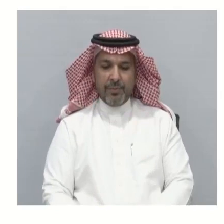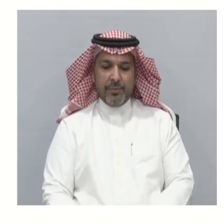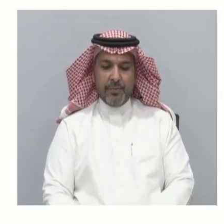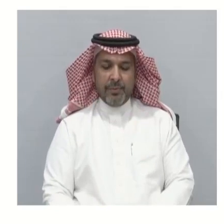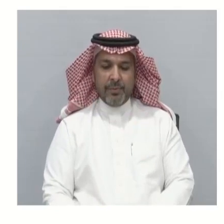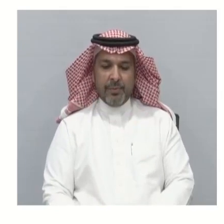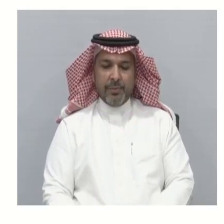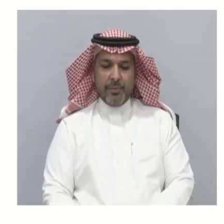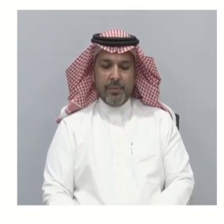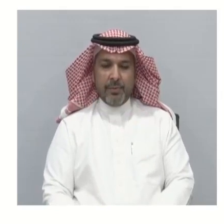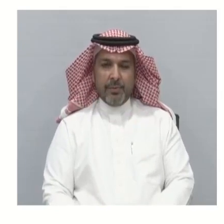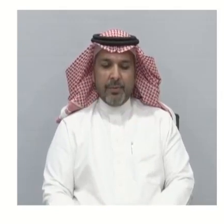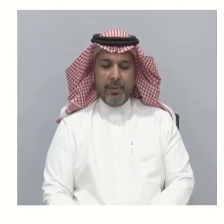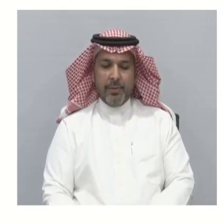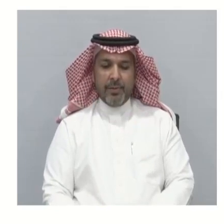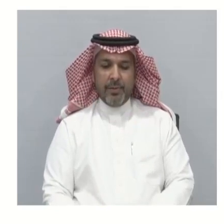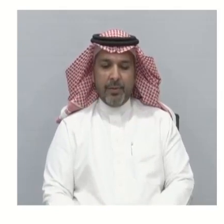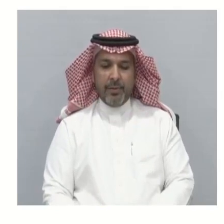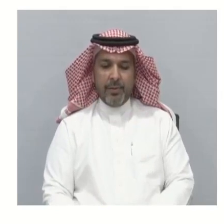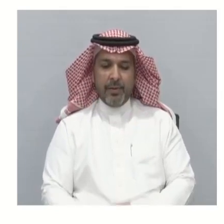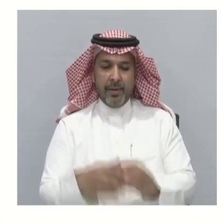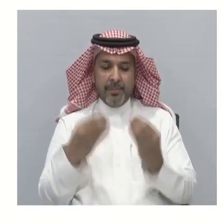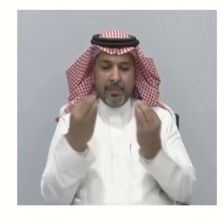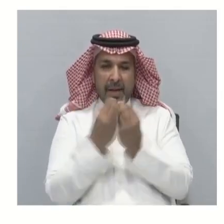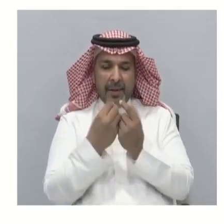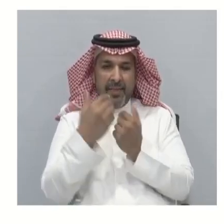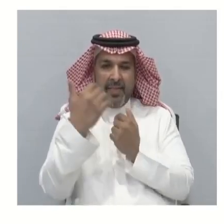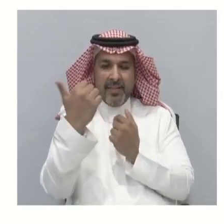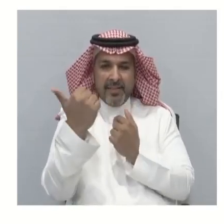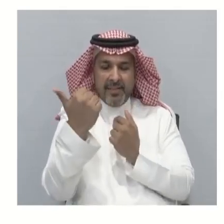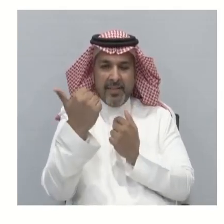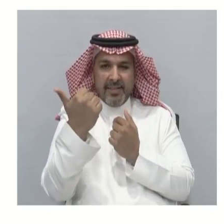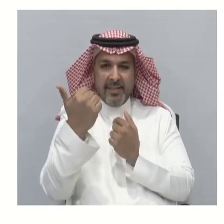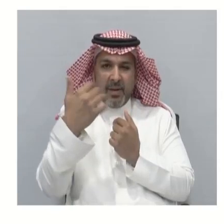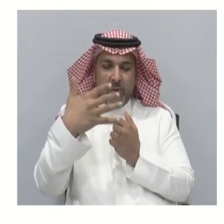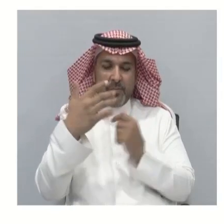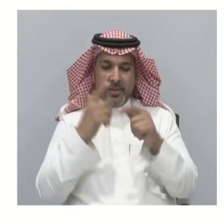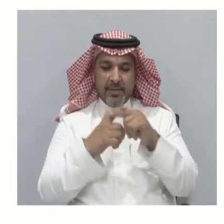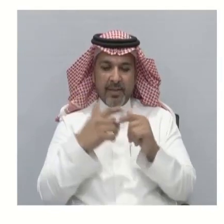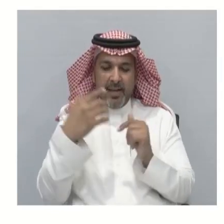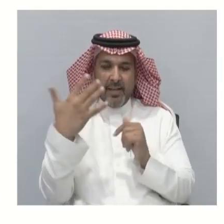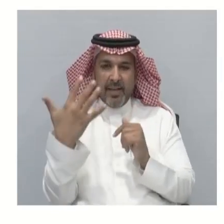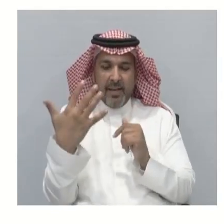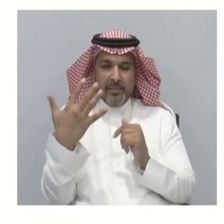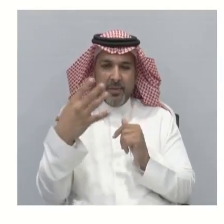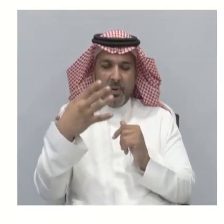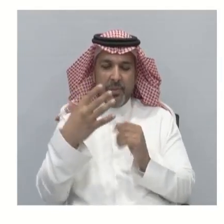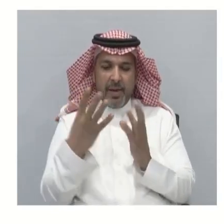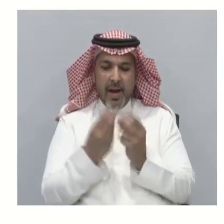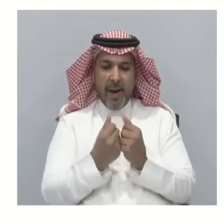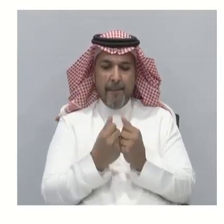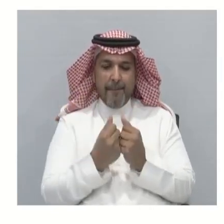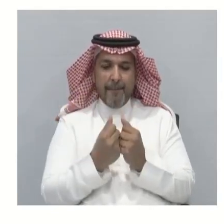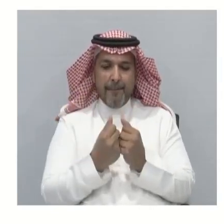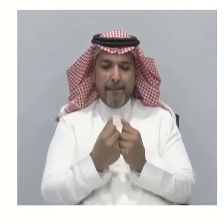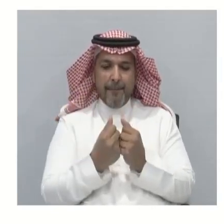79 كيف جبناها جمعنا 45 مع 56 وطرحنا من ماذا طرحناهم من 100 80 يطلع عندي قياس